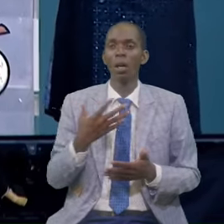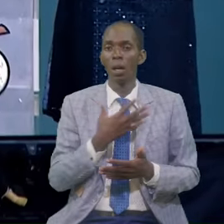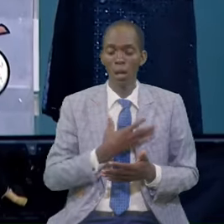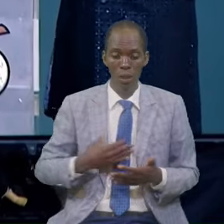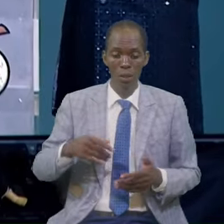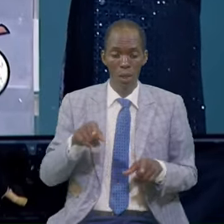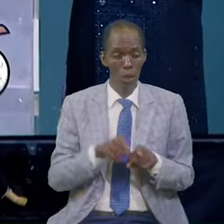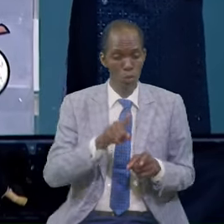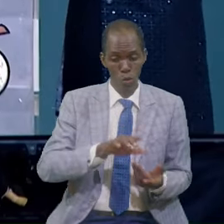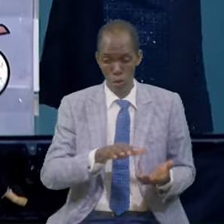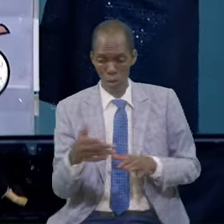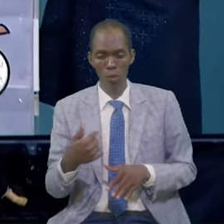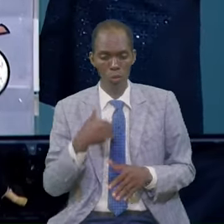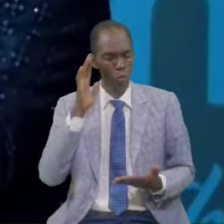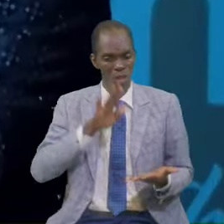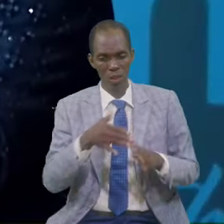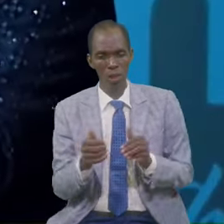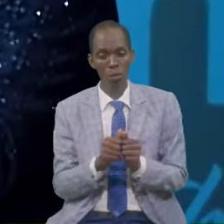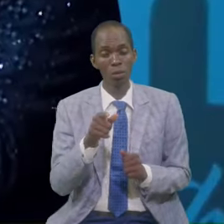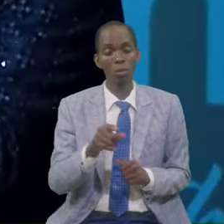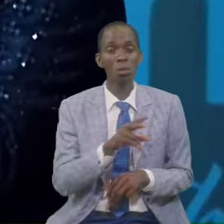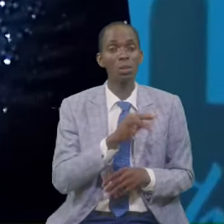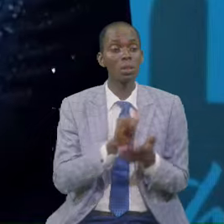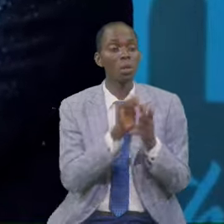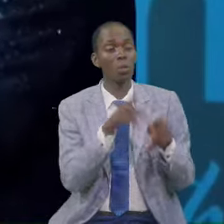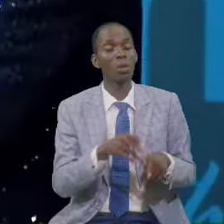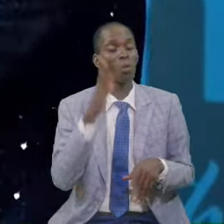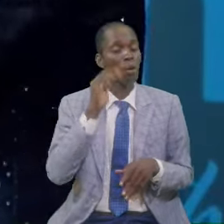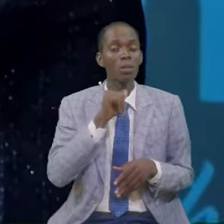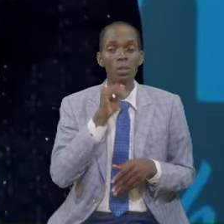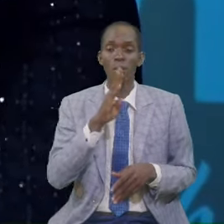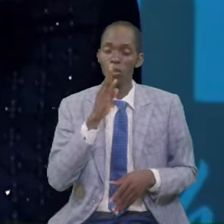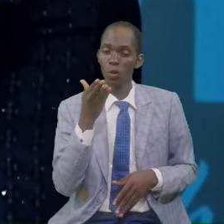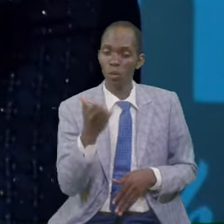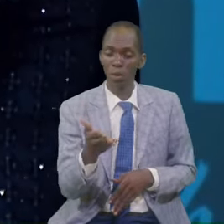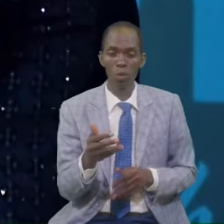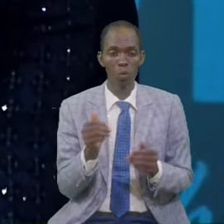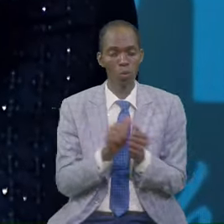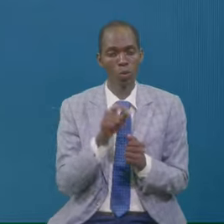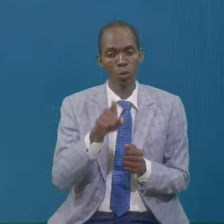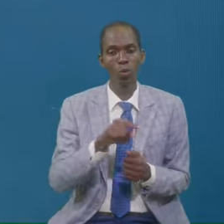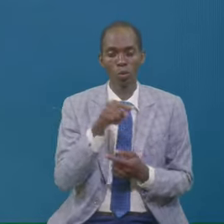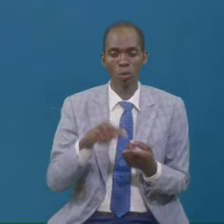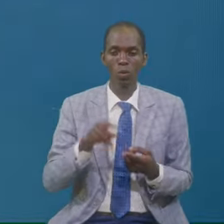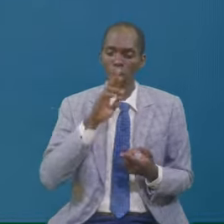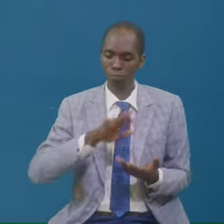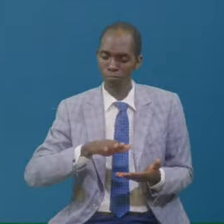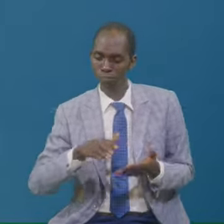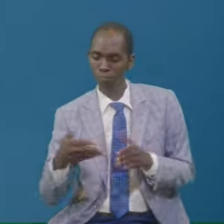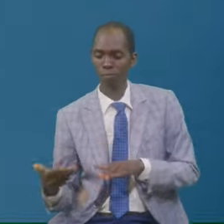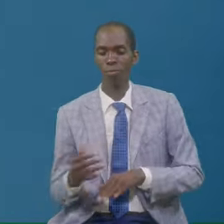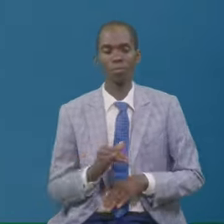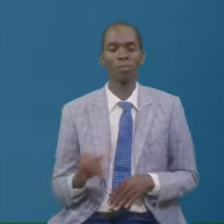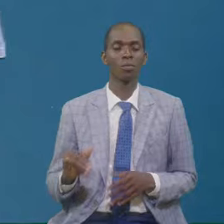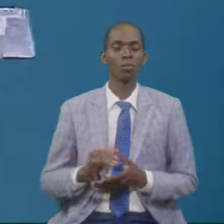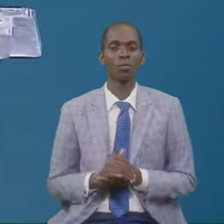not be able to hear when you are crossing over to the other side. మిమ్మును లేవనెత్తిన వారు ఎంత మంచి బోధకులుగా మీకు సహకరించే వారిగా